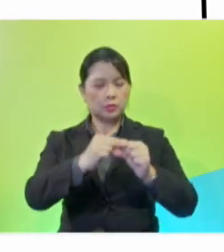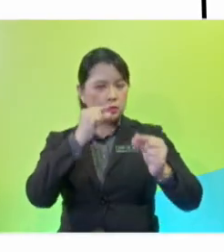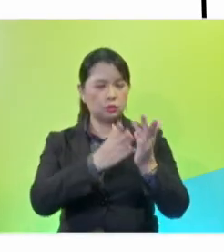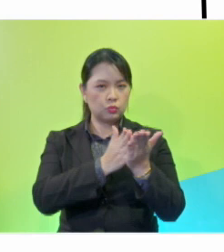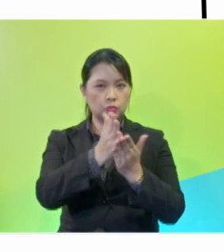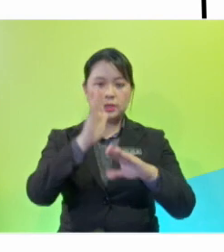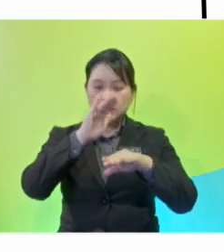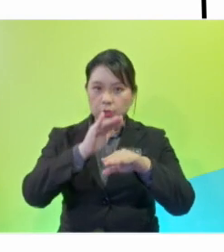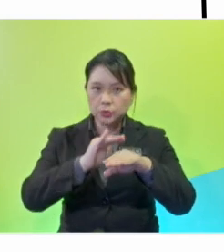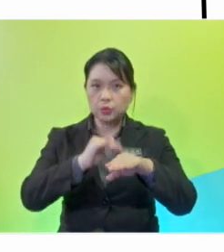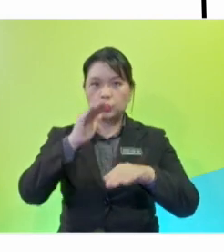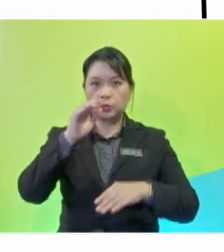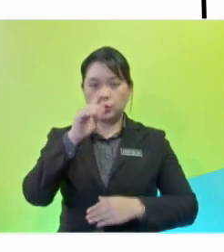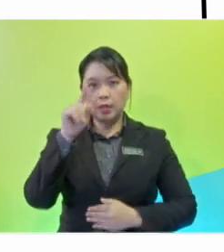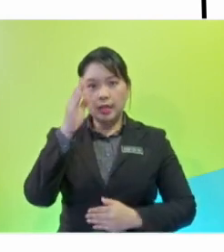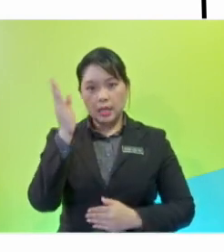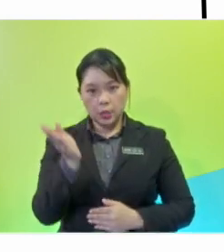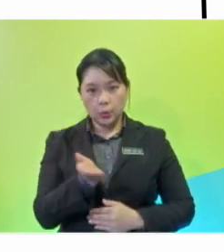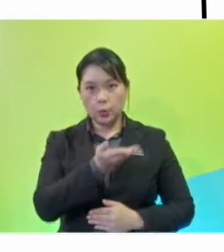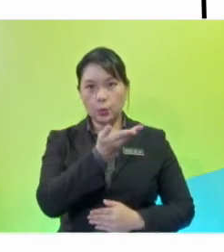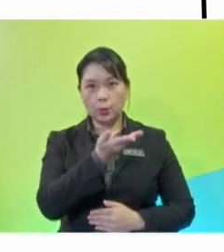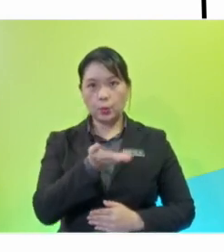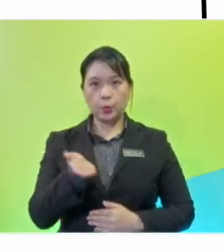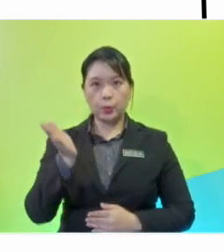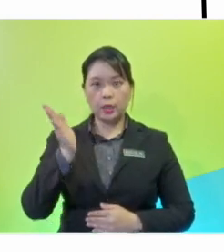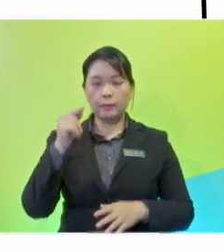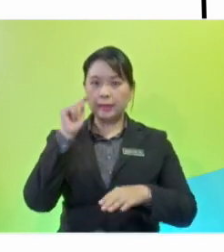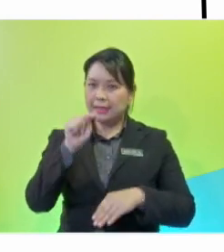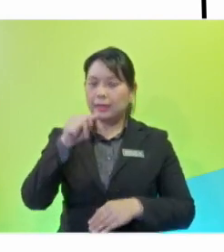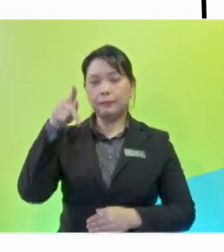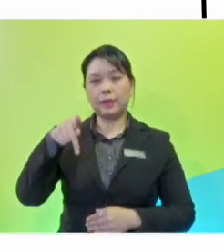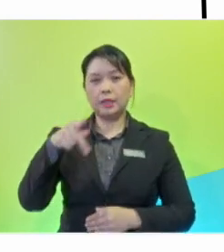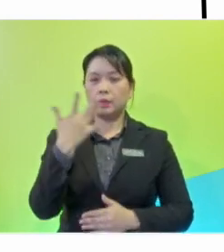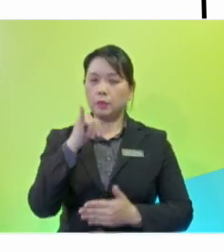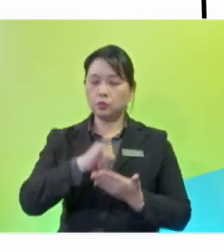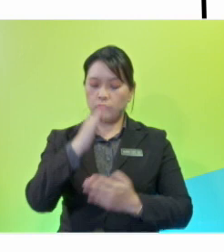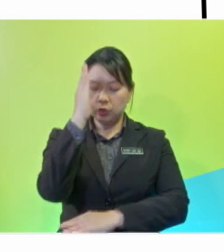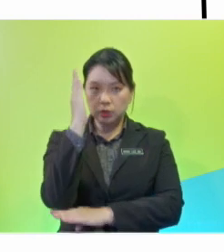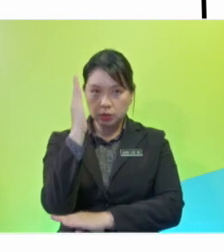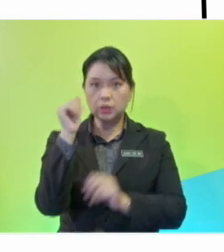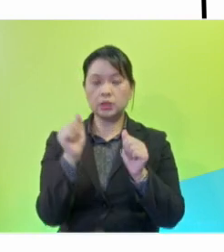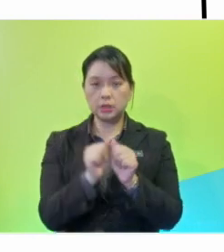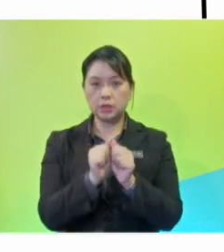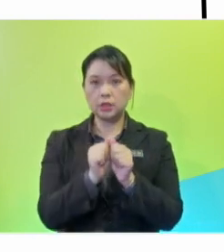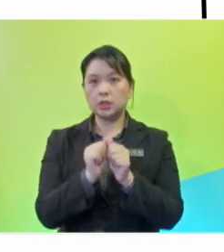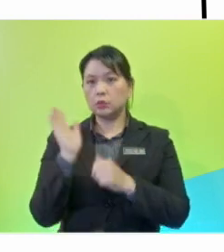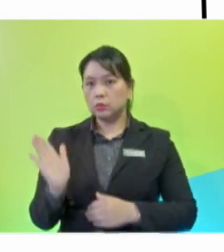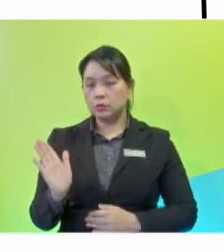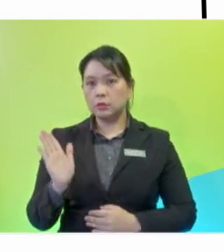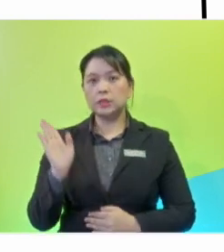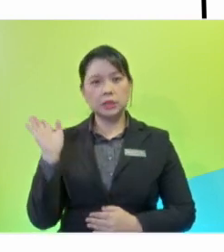lengkung pada titik p Oke garis lurus itu bersenjang full dengan garis lurus y + 2x kayak gini